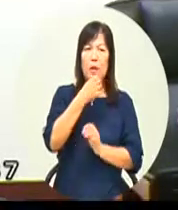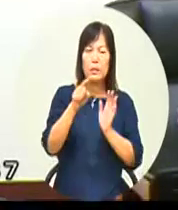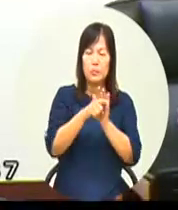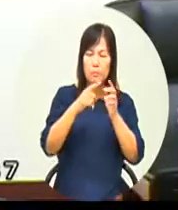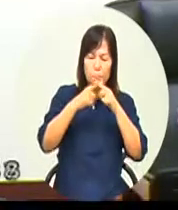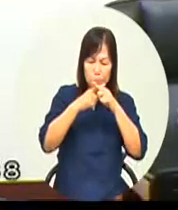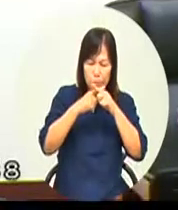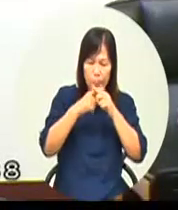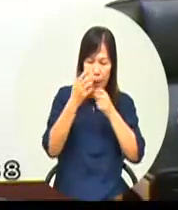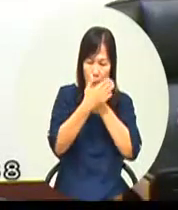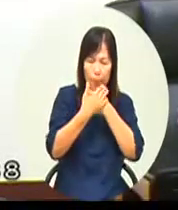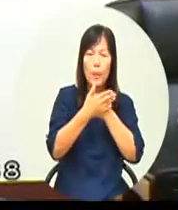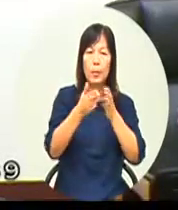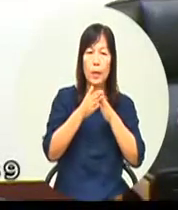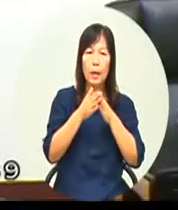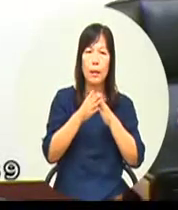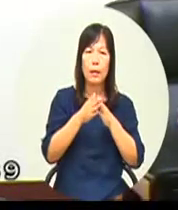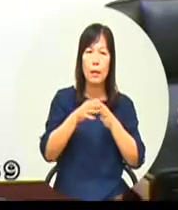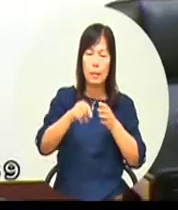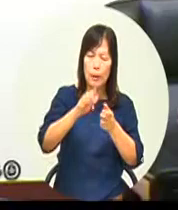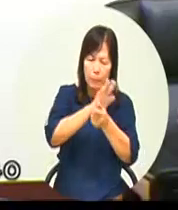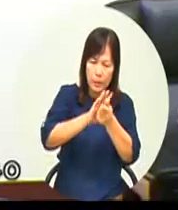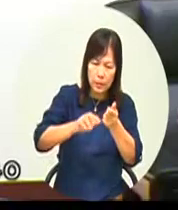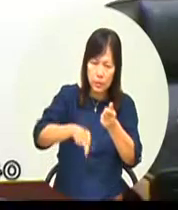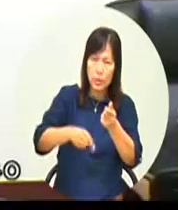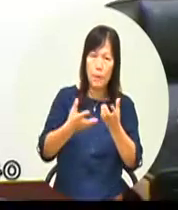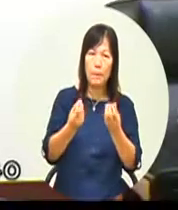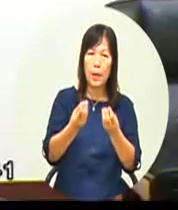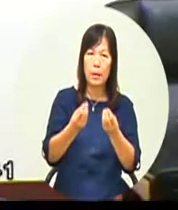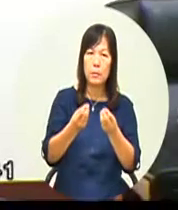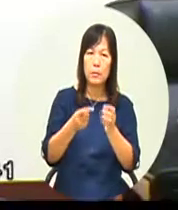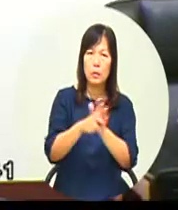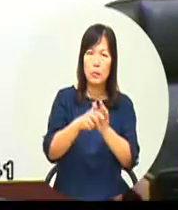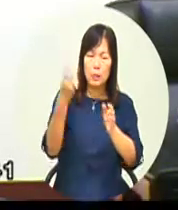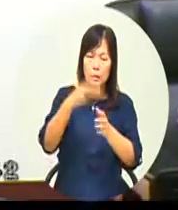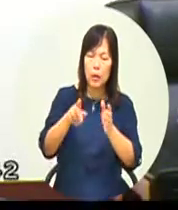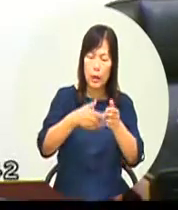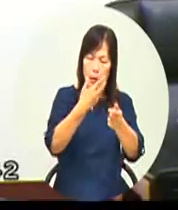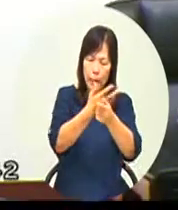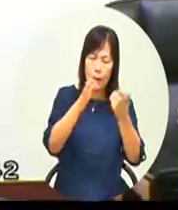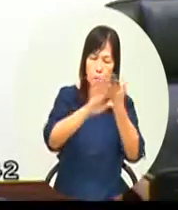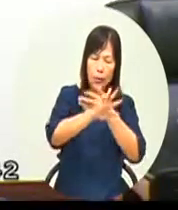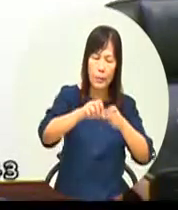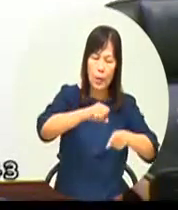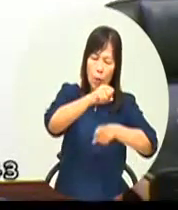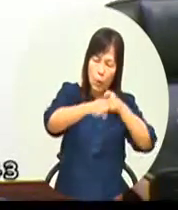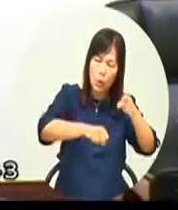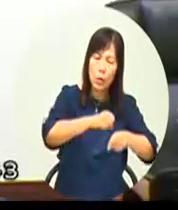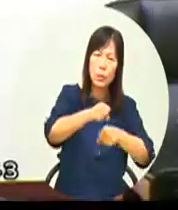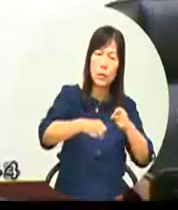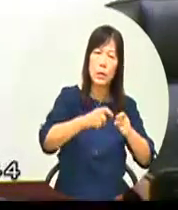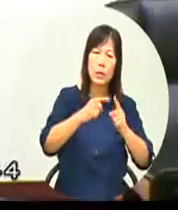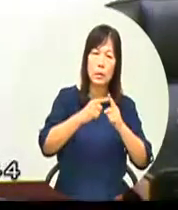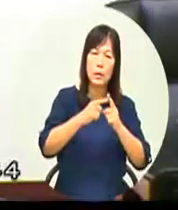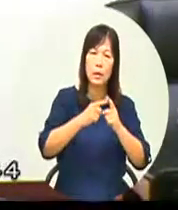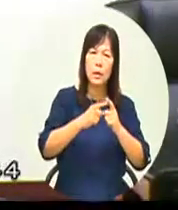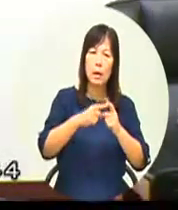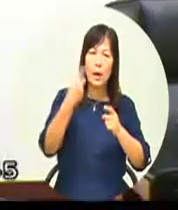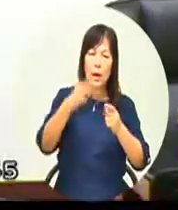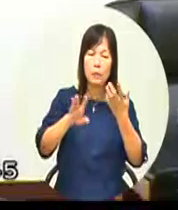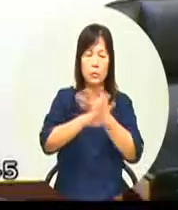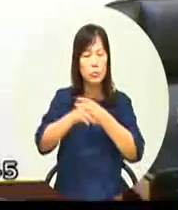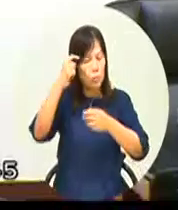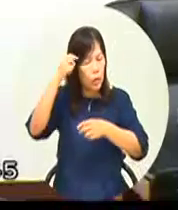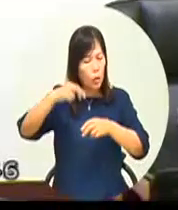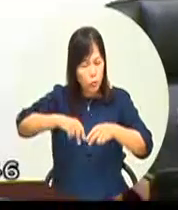保护啦。那在不影响这个的前提下，有没有办法来做开放，让自行车，那甚至其他要用走